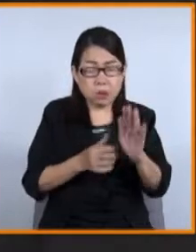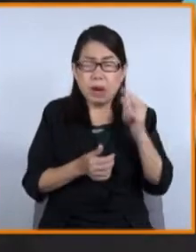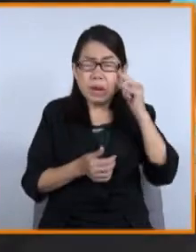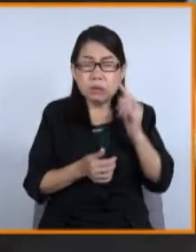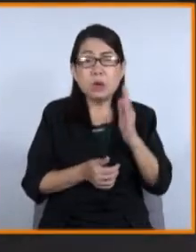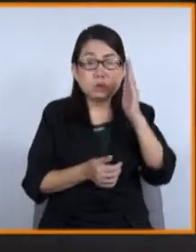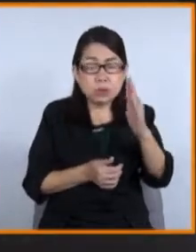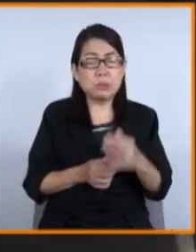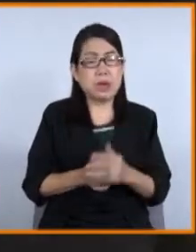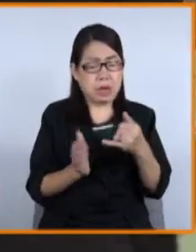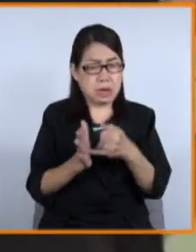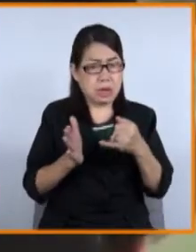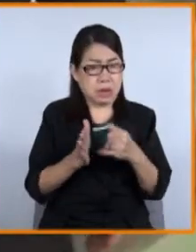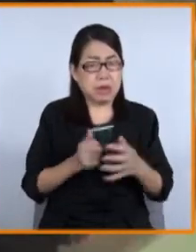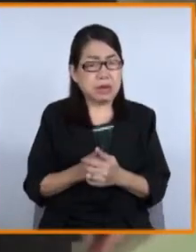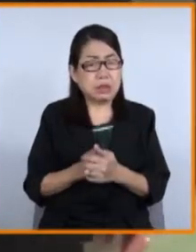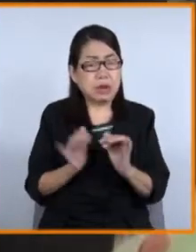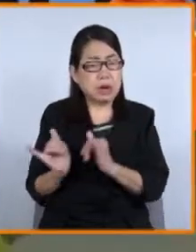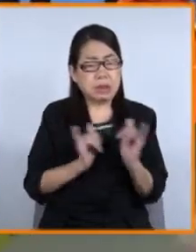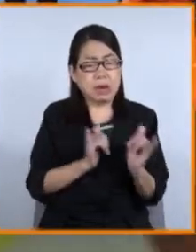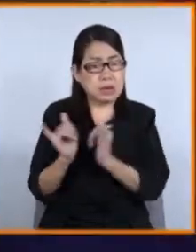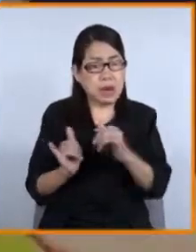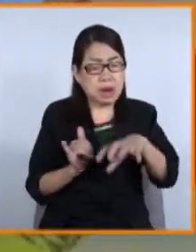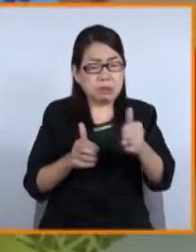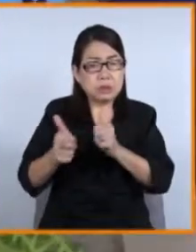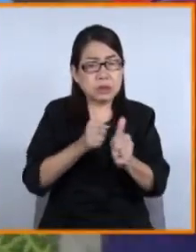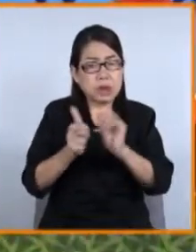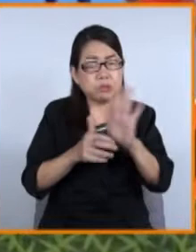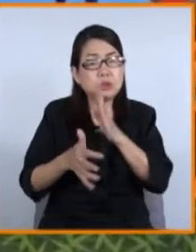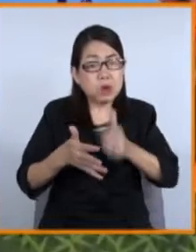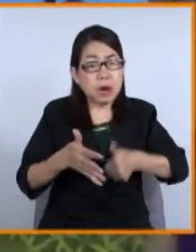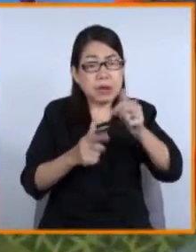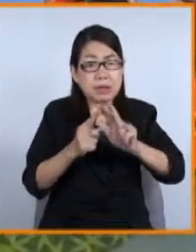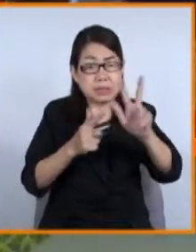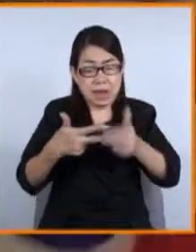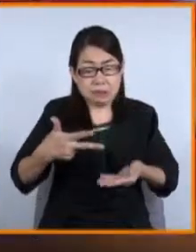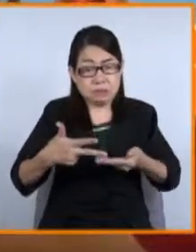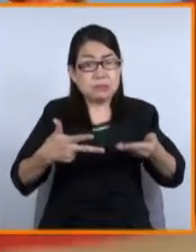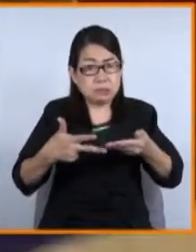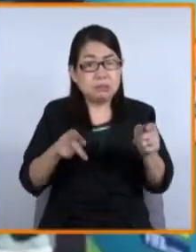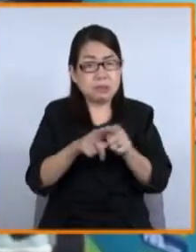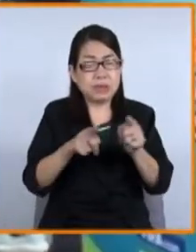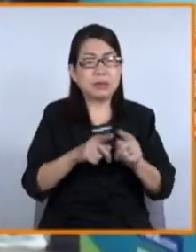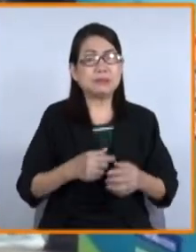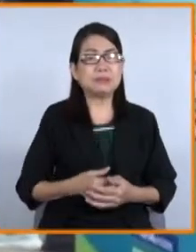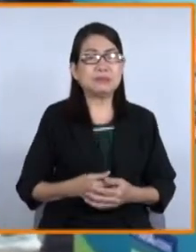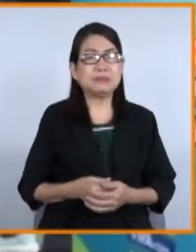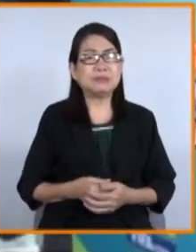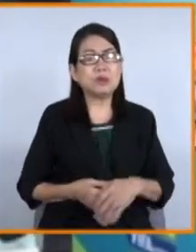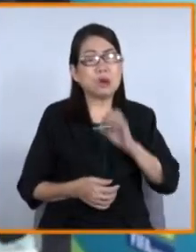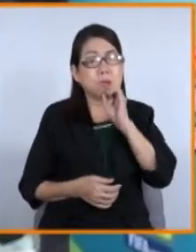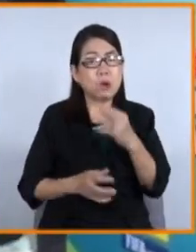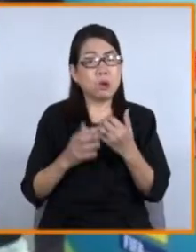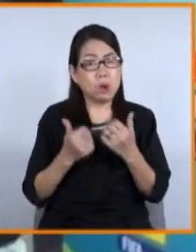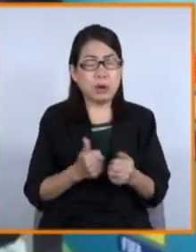างที่ง่ายกว่าและไม่ต้องย้ายเมืองแข่งขันหากเข้าเป็นอันดับที่3ที่ดีที่สุดเช่นกันถือเป็นบรรยากาศ